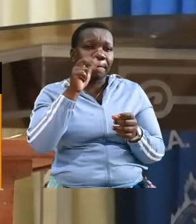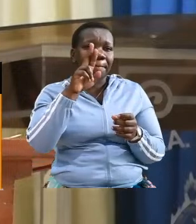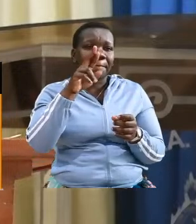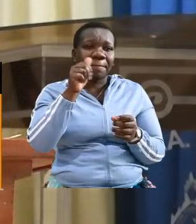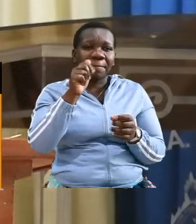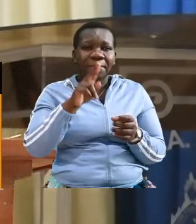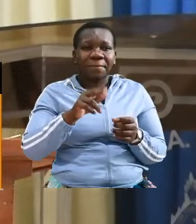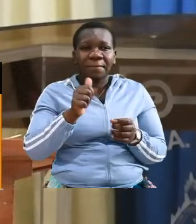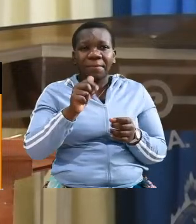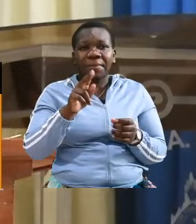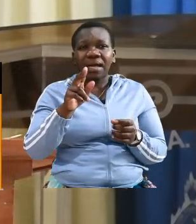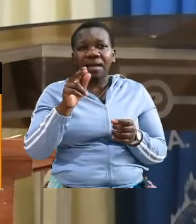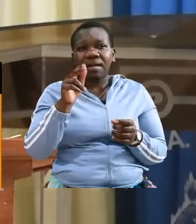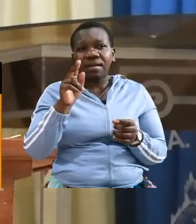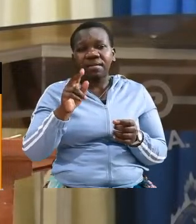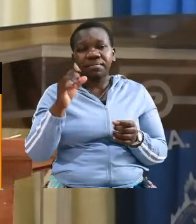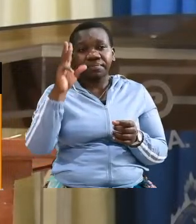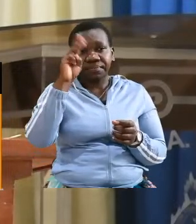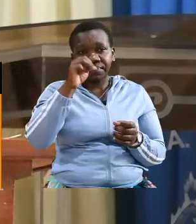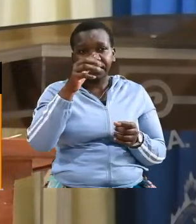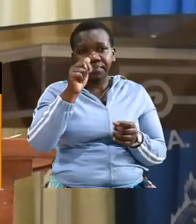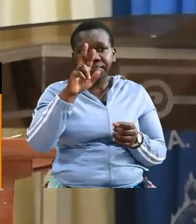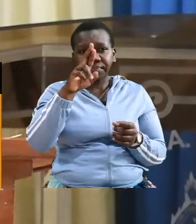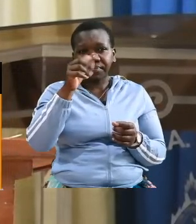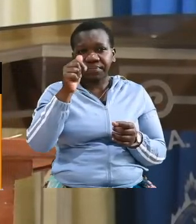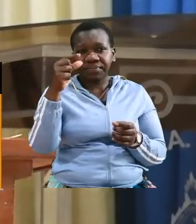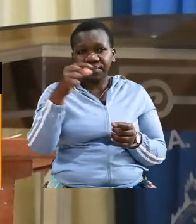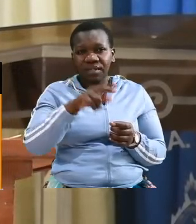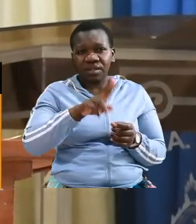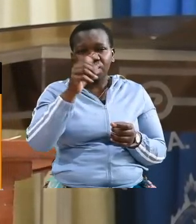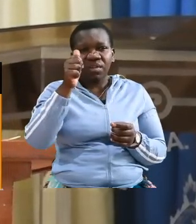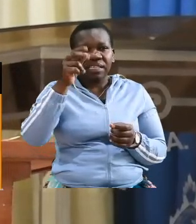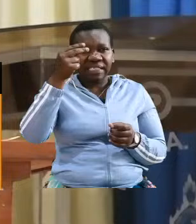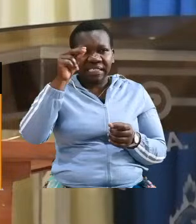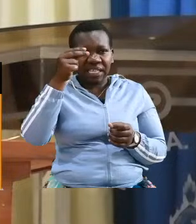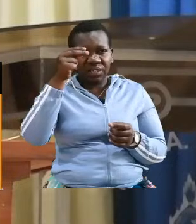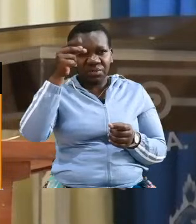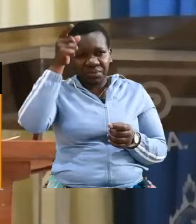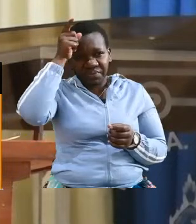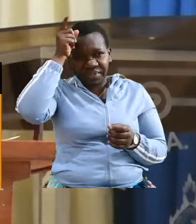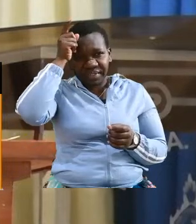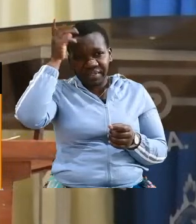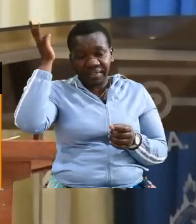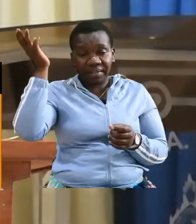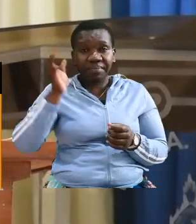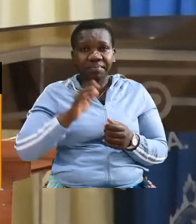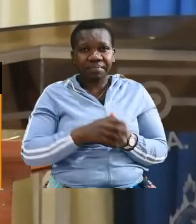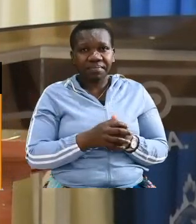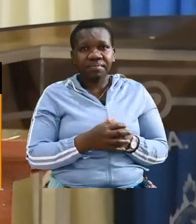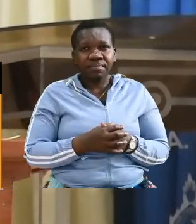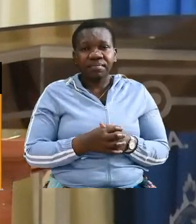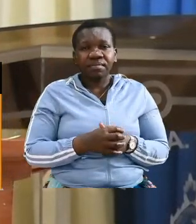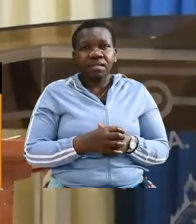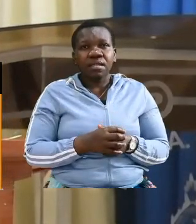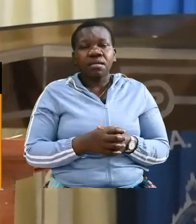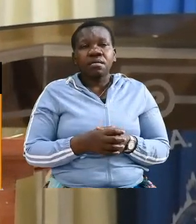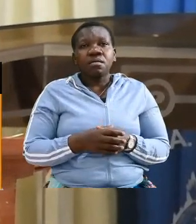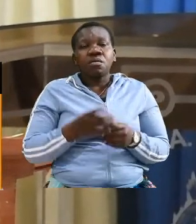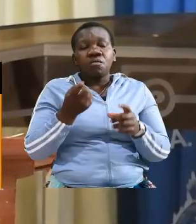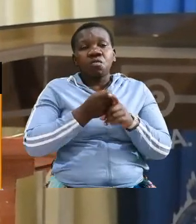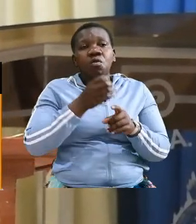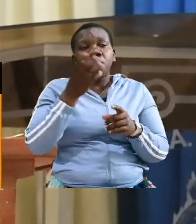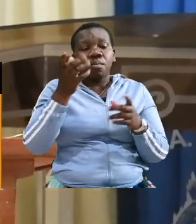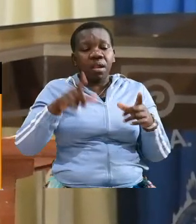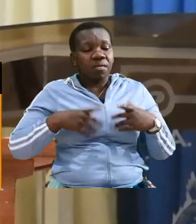mikutano ya maombi kwake nyumbani Buruburu Phase 1, na mengine